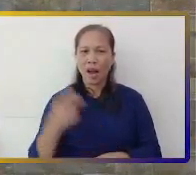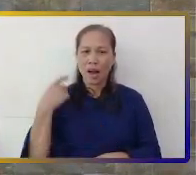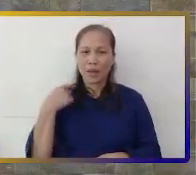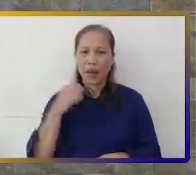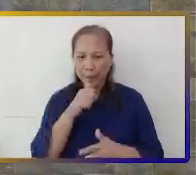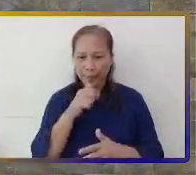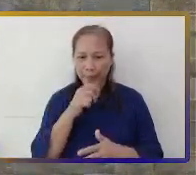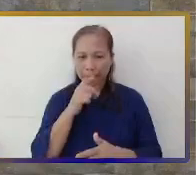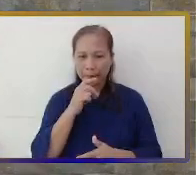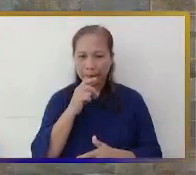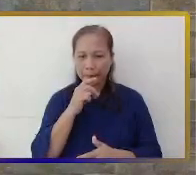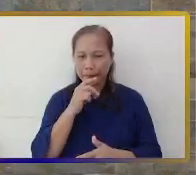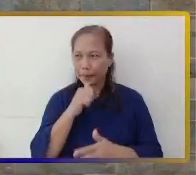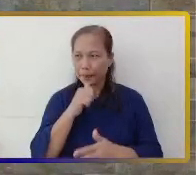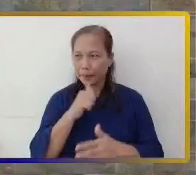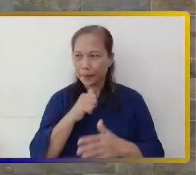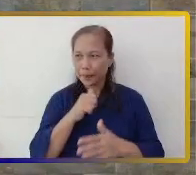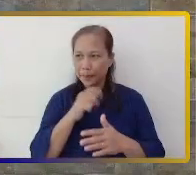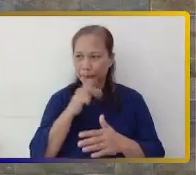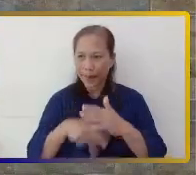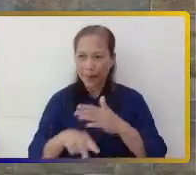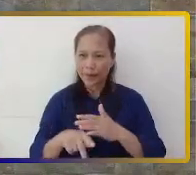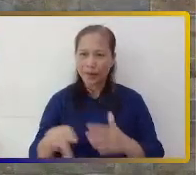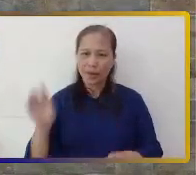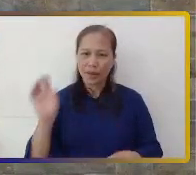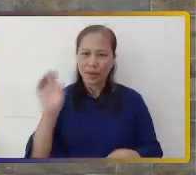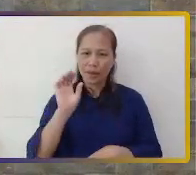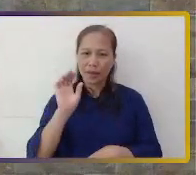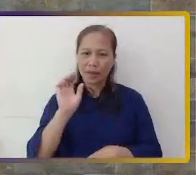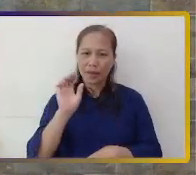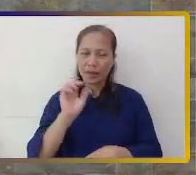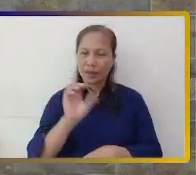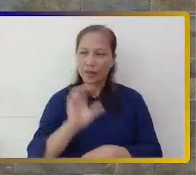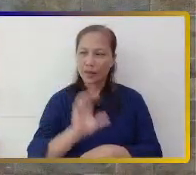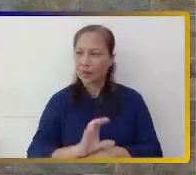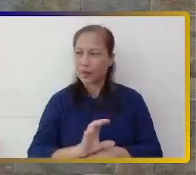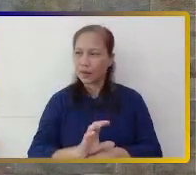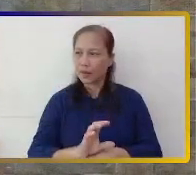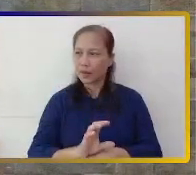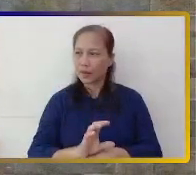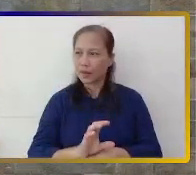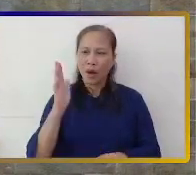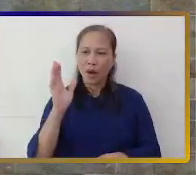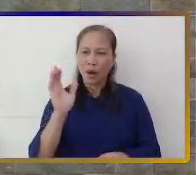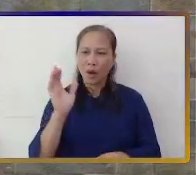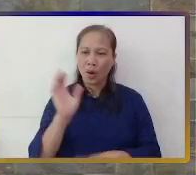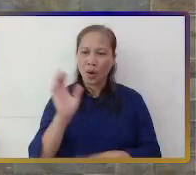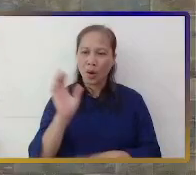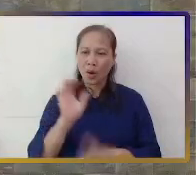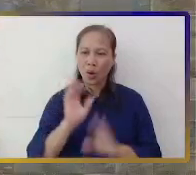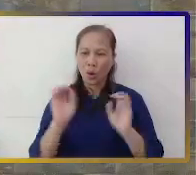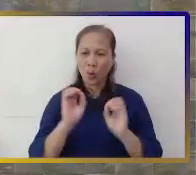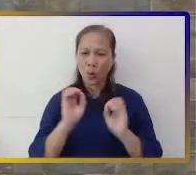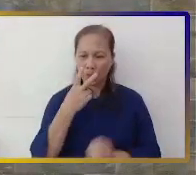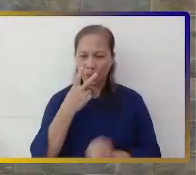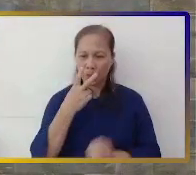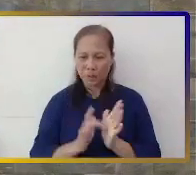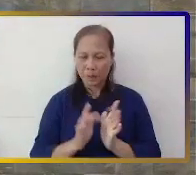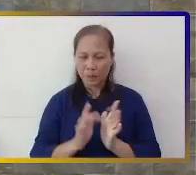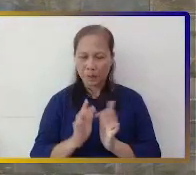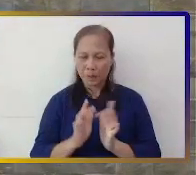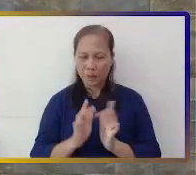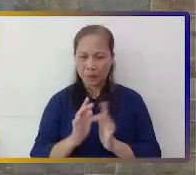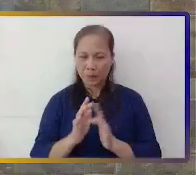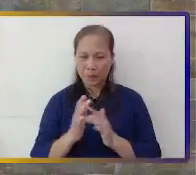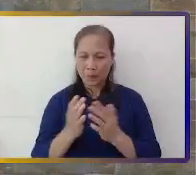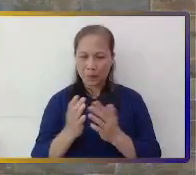kanya pong ni-reject on his preaching using of course the scripture na the same thing din mga kapatid the same thing din